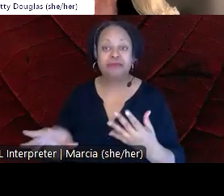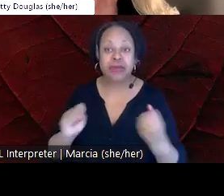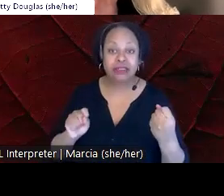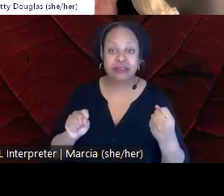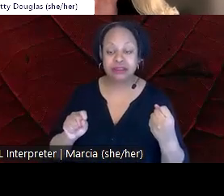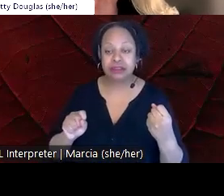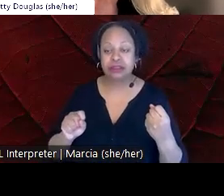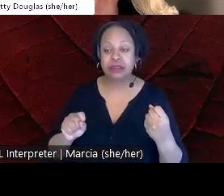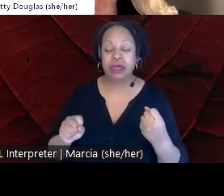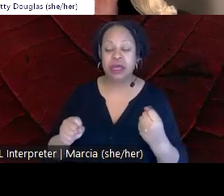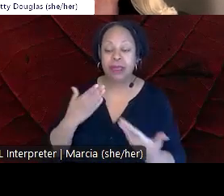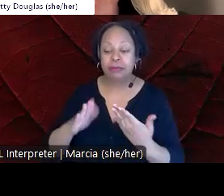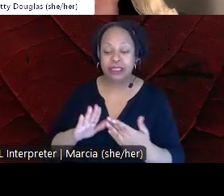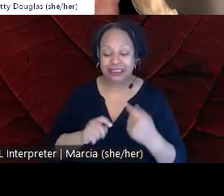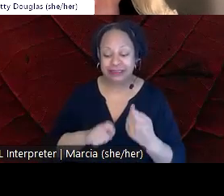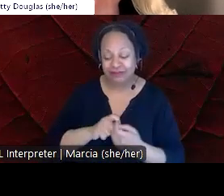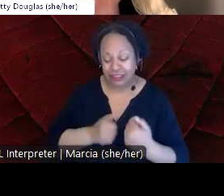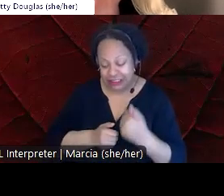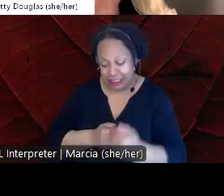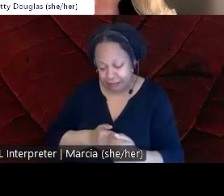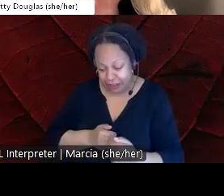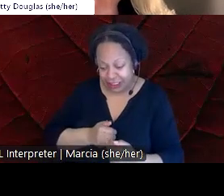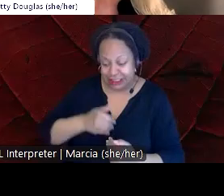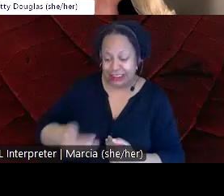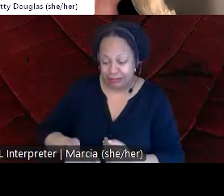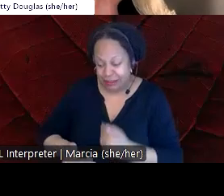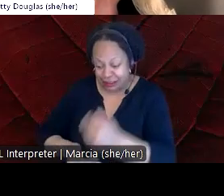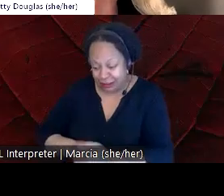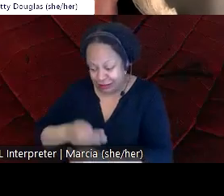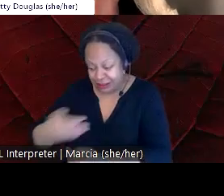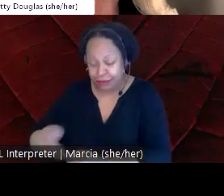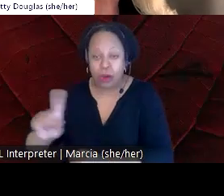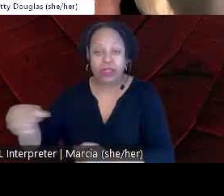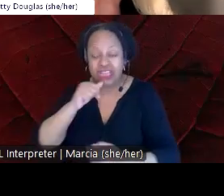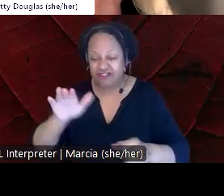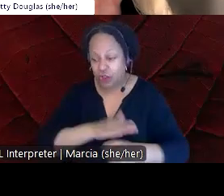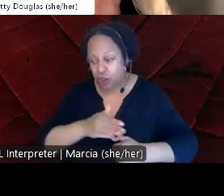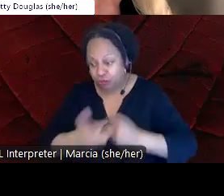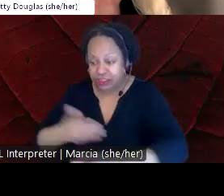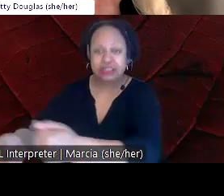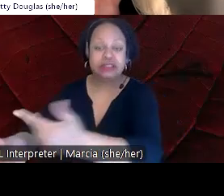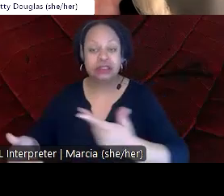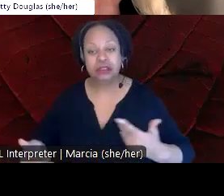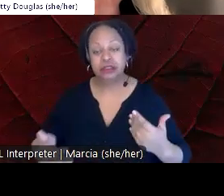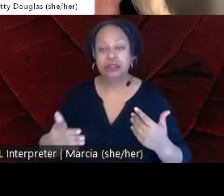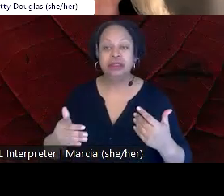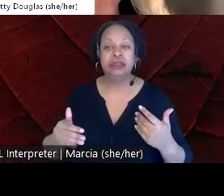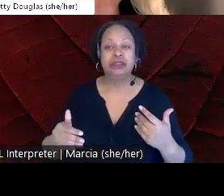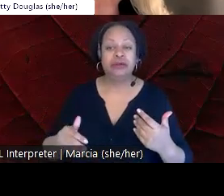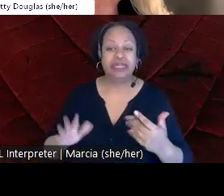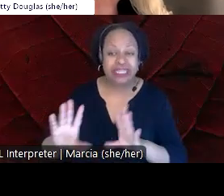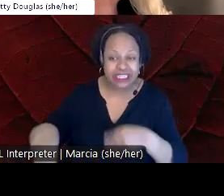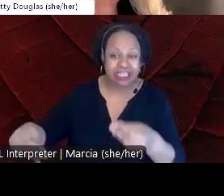rapidement, le fait d'apprendre d'y aller une étape à la fois et de ne pas réfléchir à tout le processus. C'est vraiment un